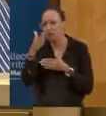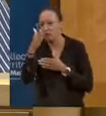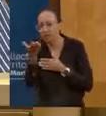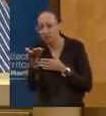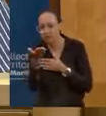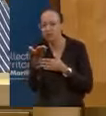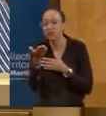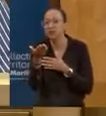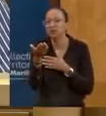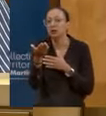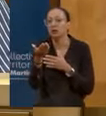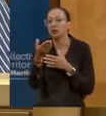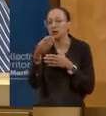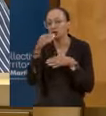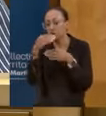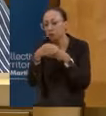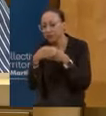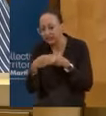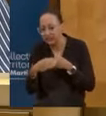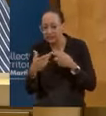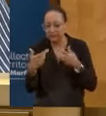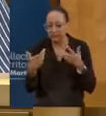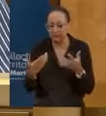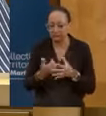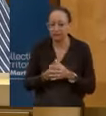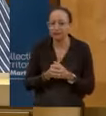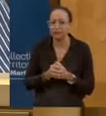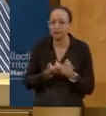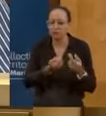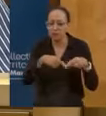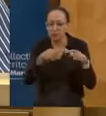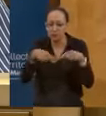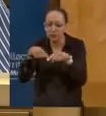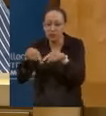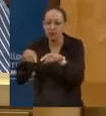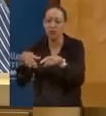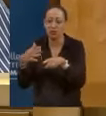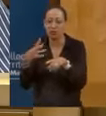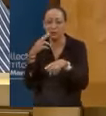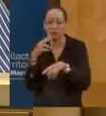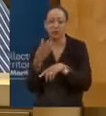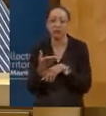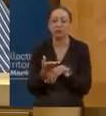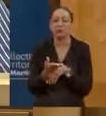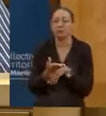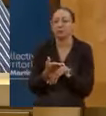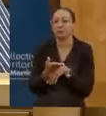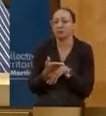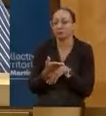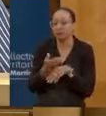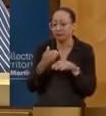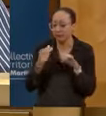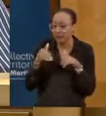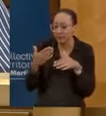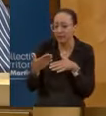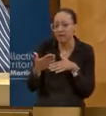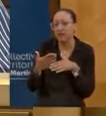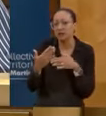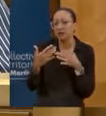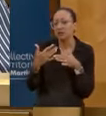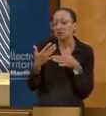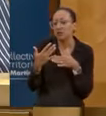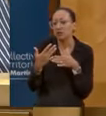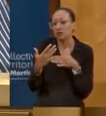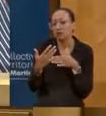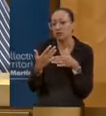des recommandations. Parce que dans toutes ces commissions-là, nous avons vu que quand bien même on nous a sollicité pour